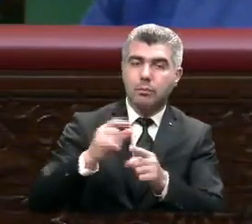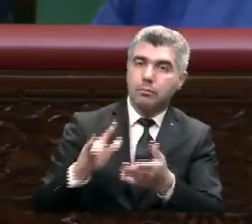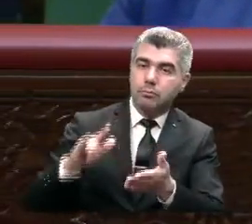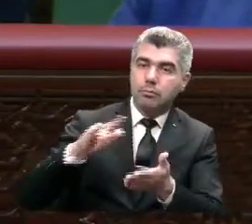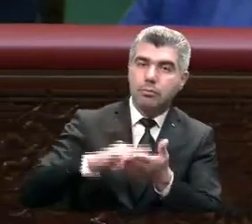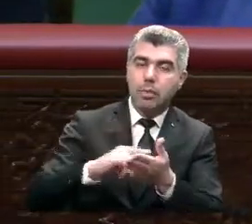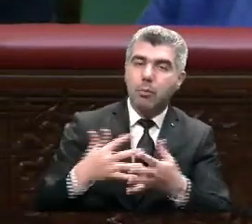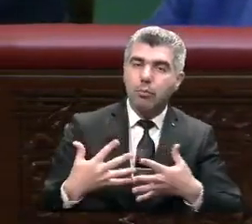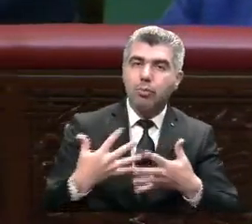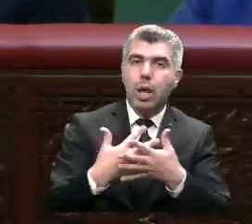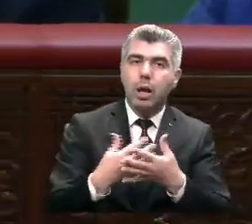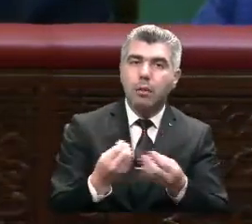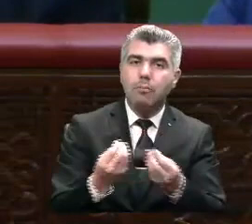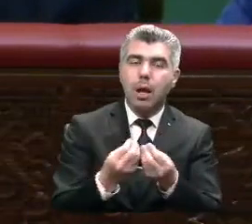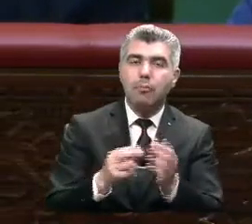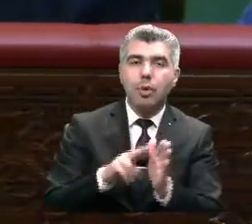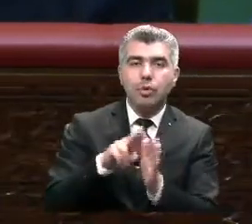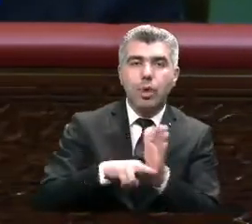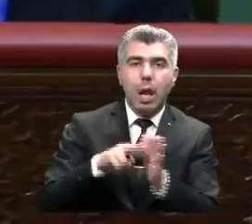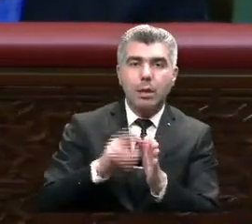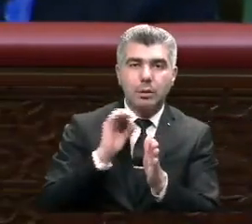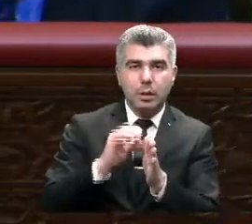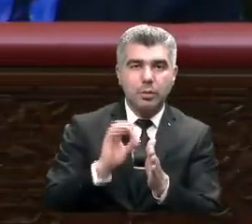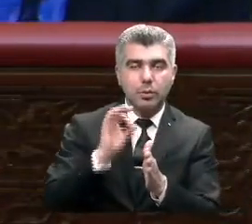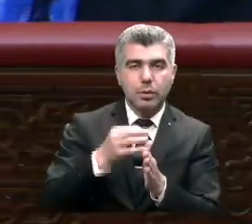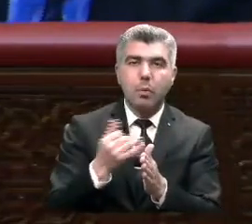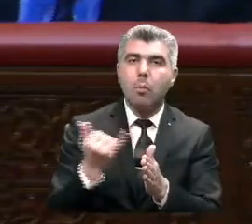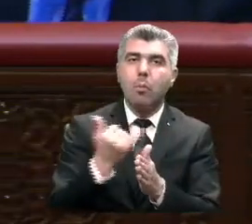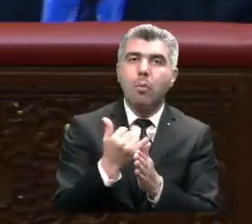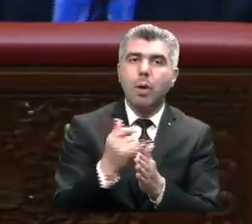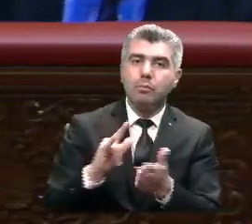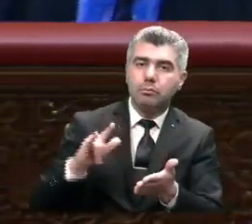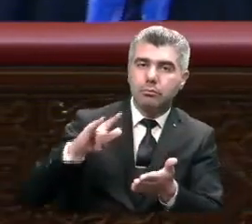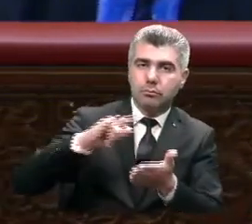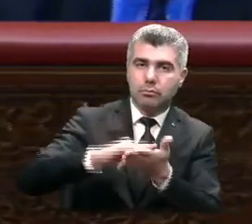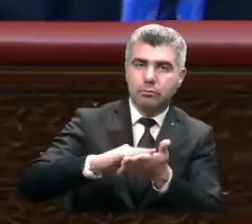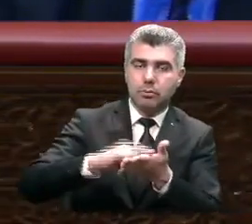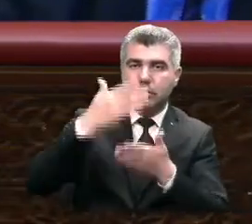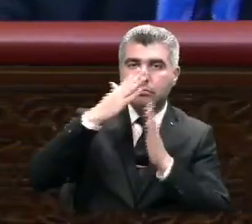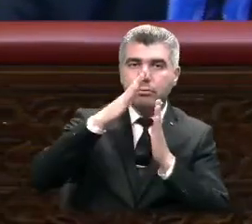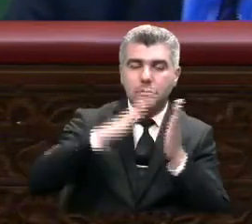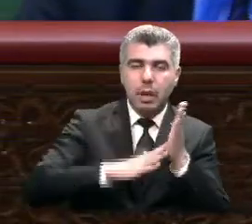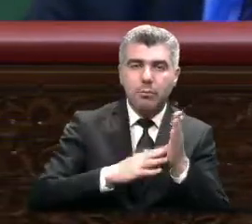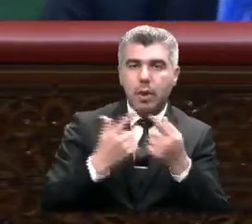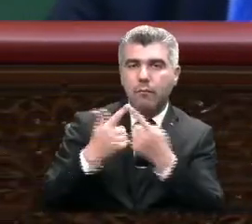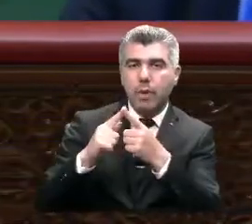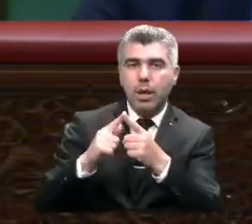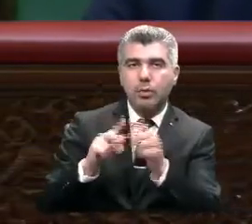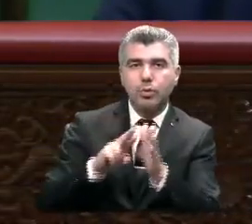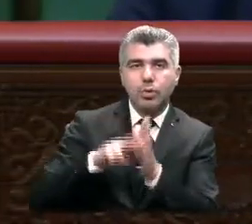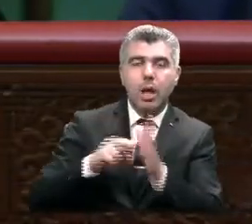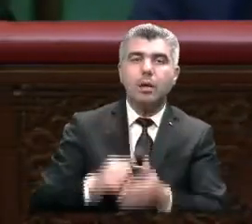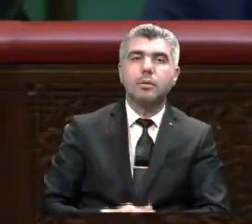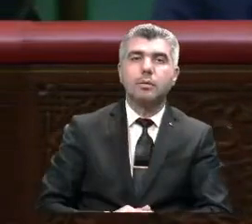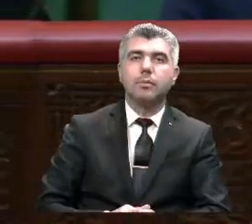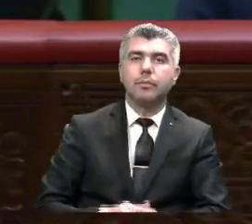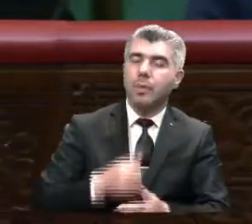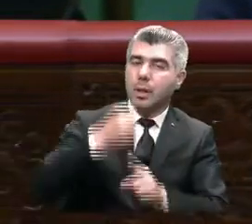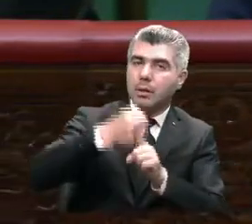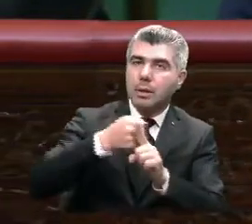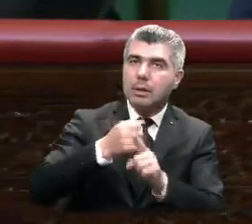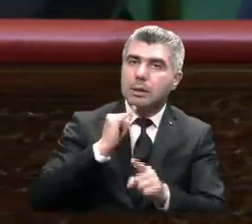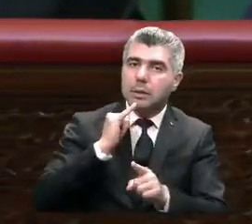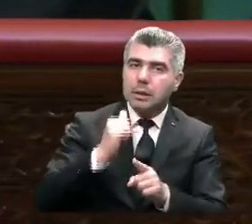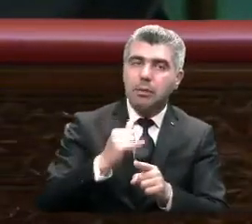بشراكه مع الجهات عبر توفير شبكه ملائمه للخطوط الجويه الداخليه تربط بين مختلف الجهات كما اننا نواصل طبعا